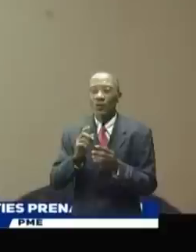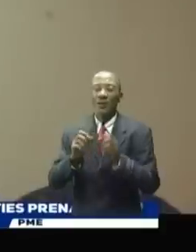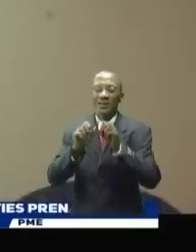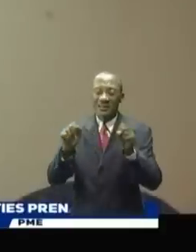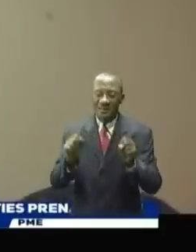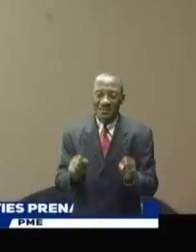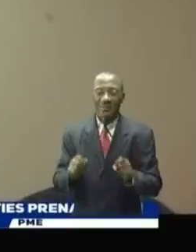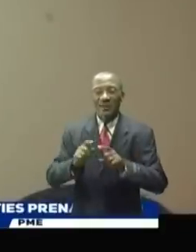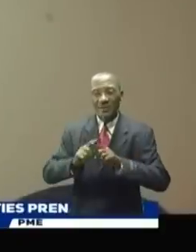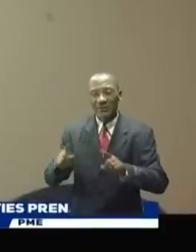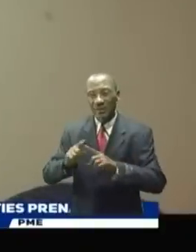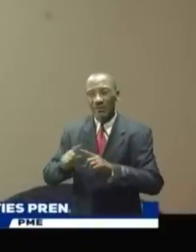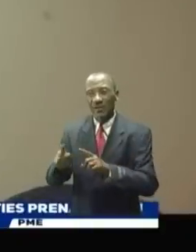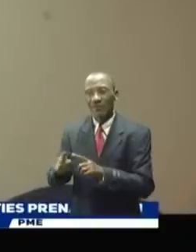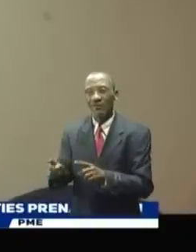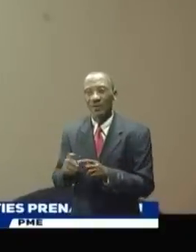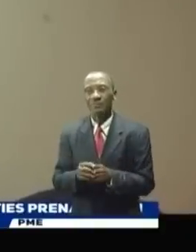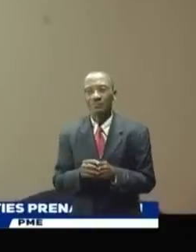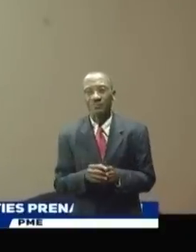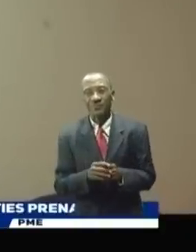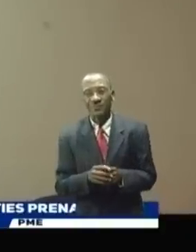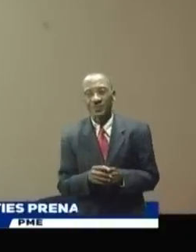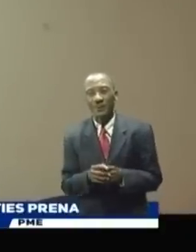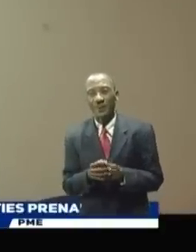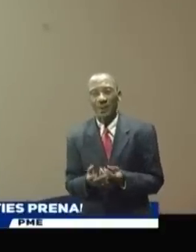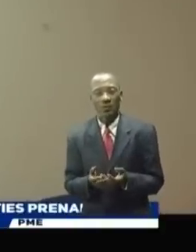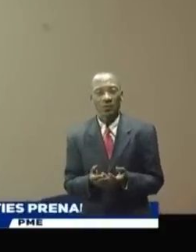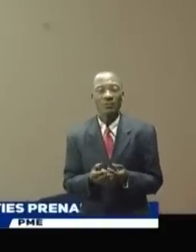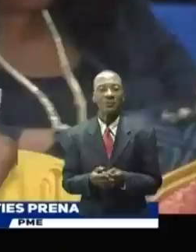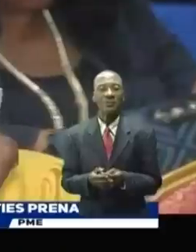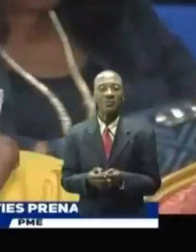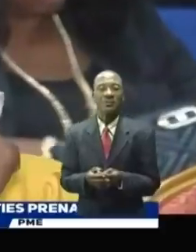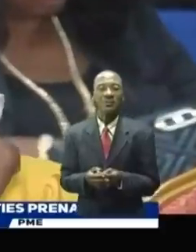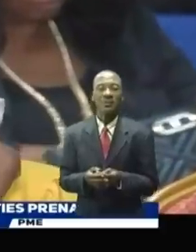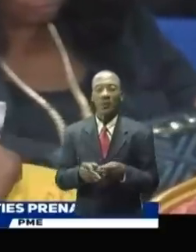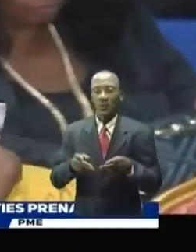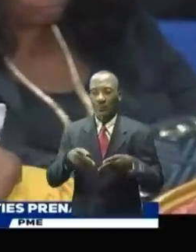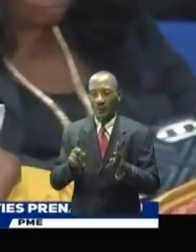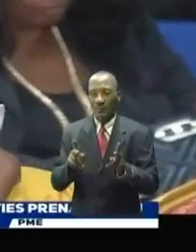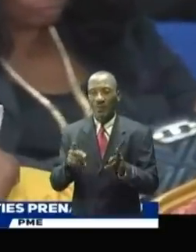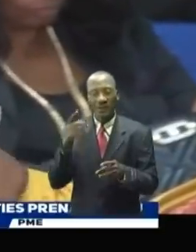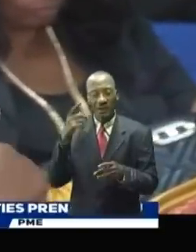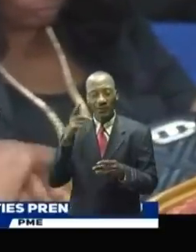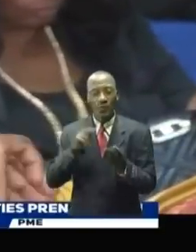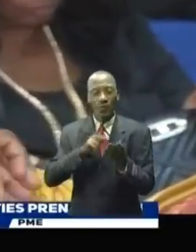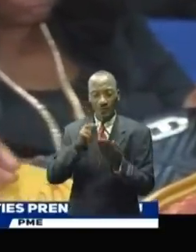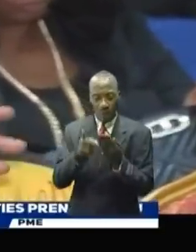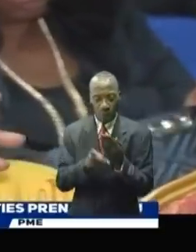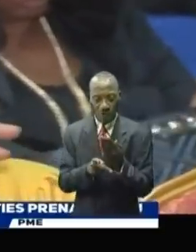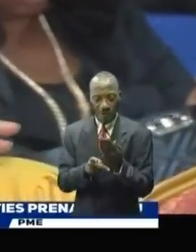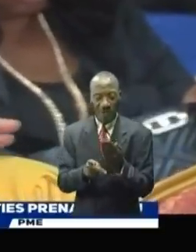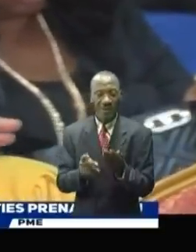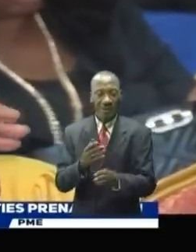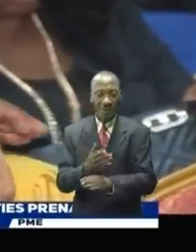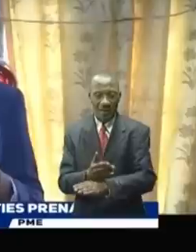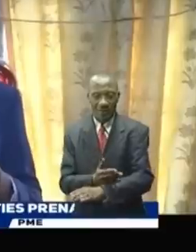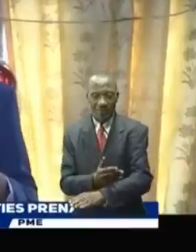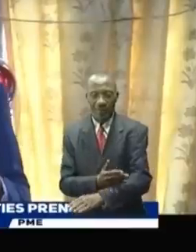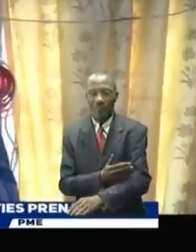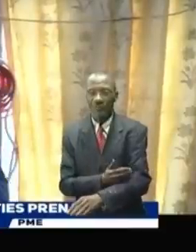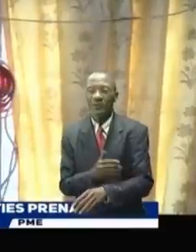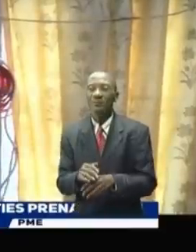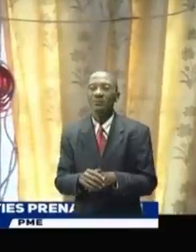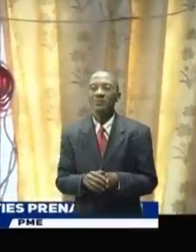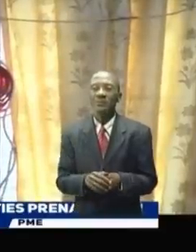été donnée à toutes les femmes entrepreneurs concernées par le projet Transforme de fournir un plan d'affaires afin de bénéficier du